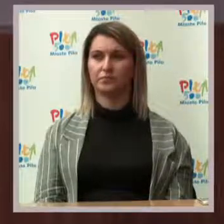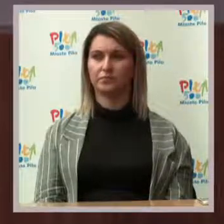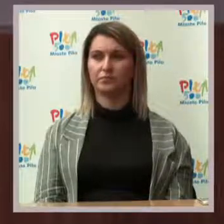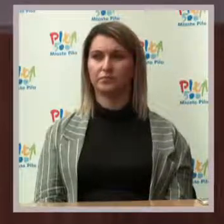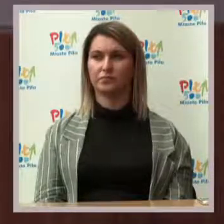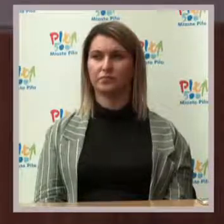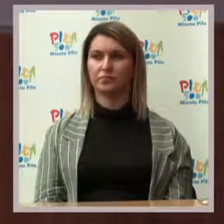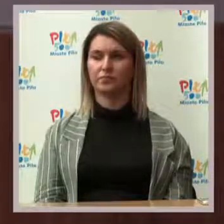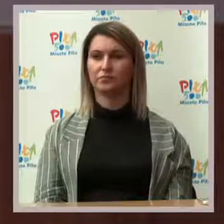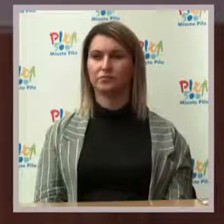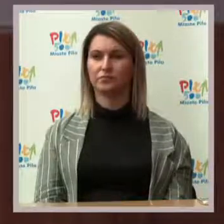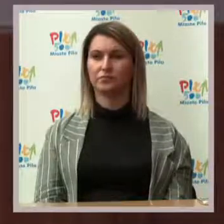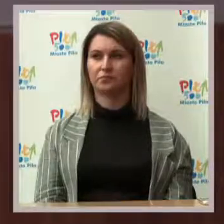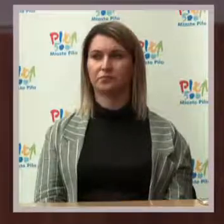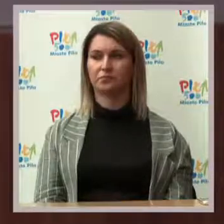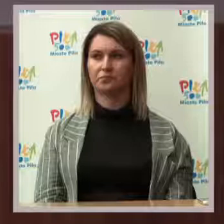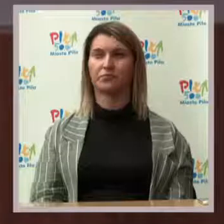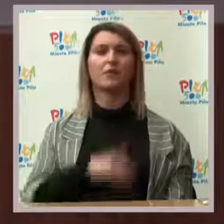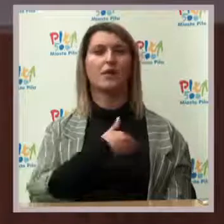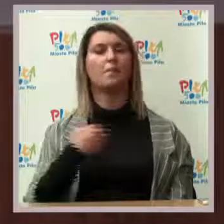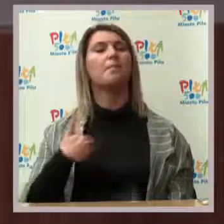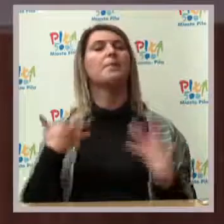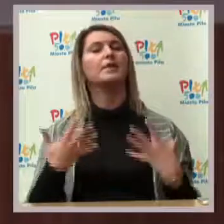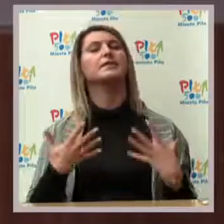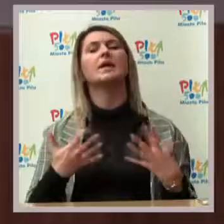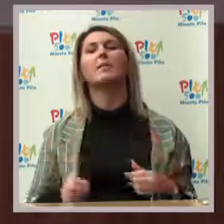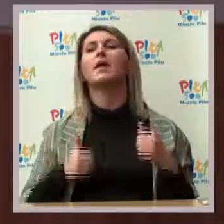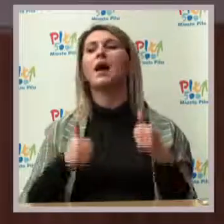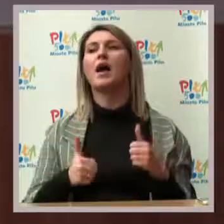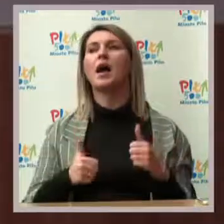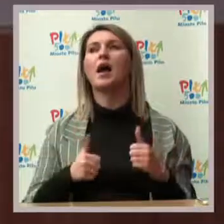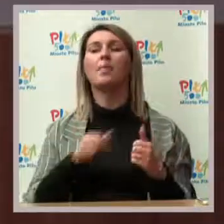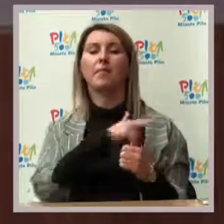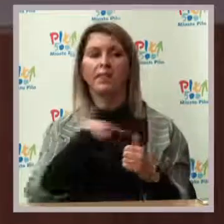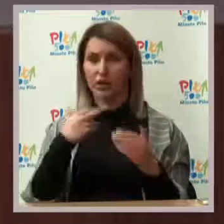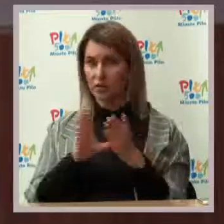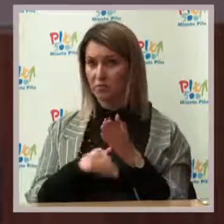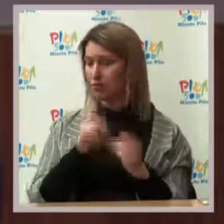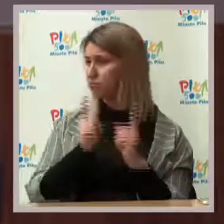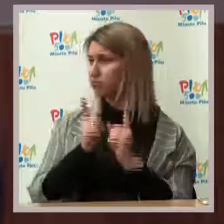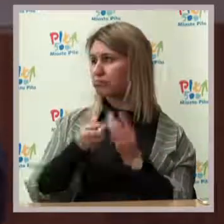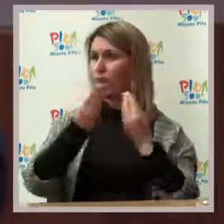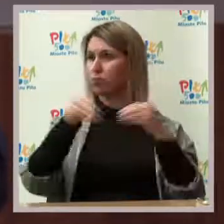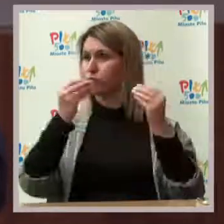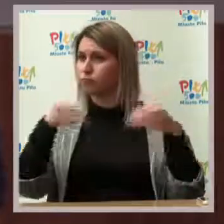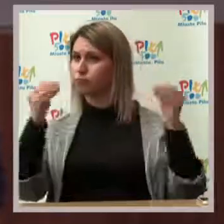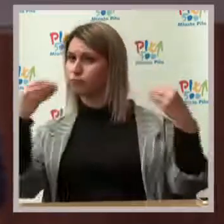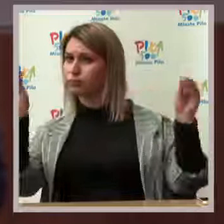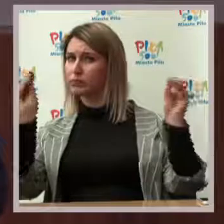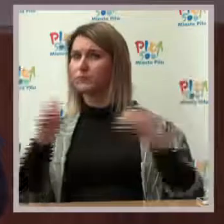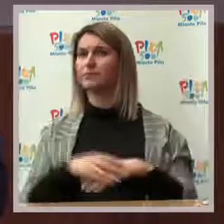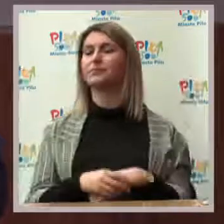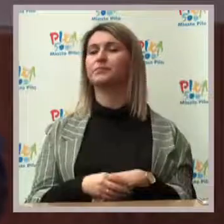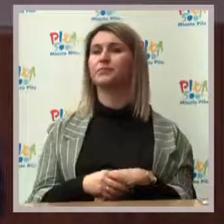my byśmy chcieli to tempo rozwoju miasta nie tylko utrzymać, ale w wielu momentach zwiększyć.